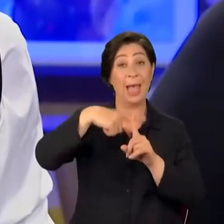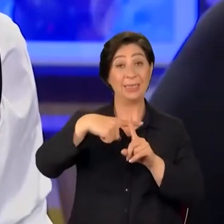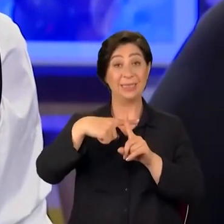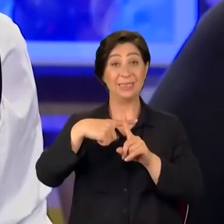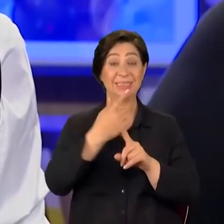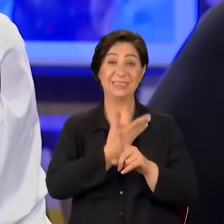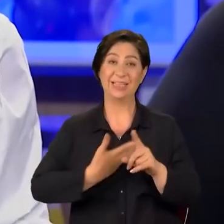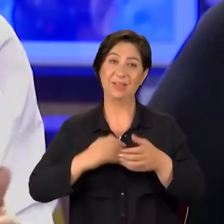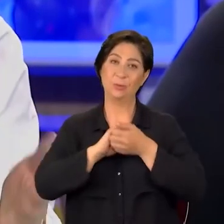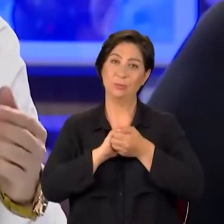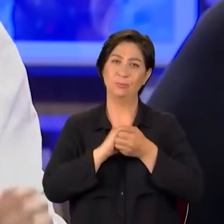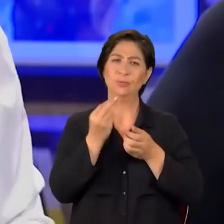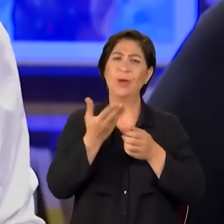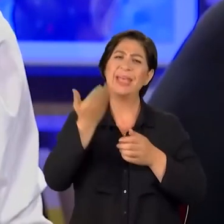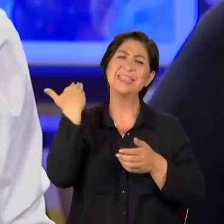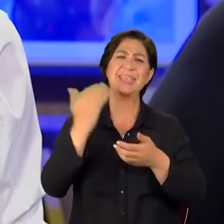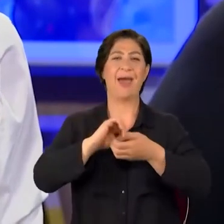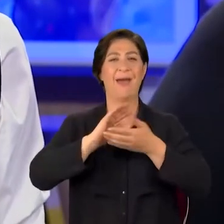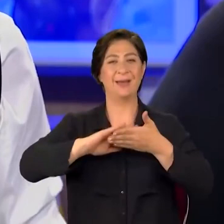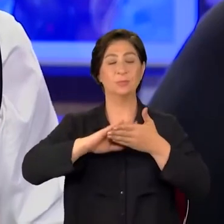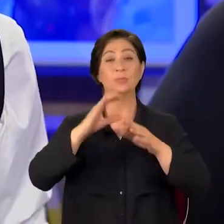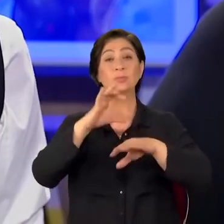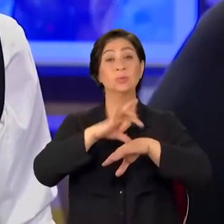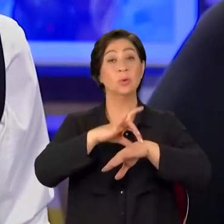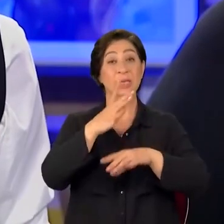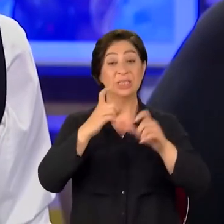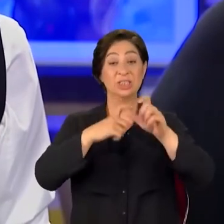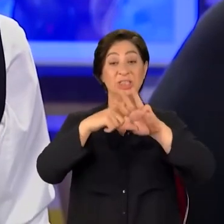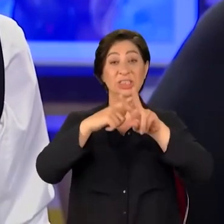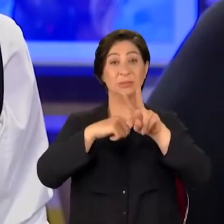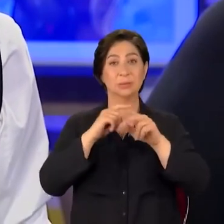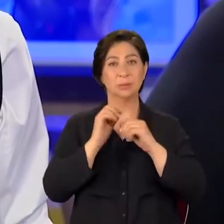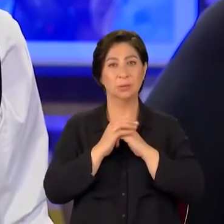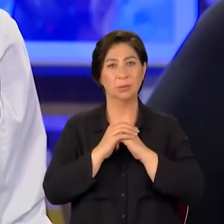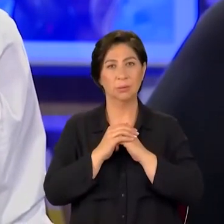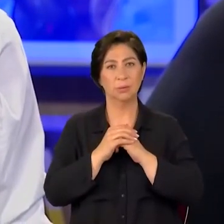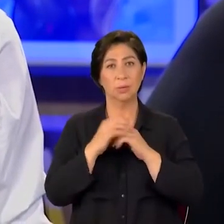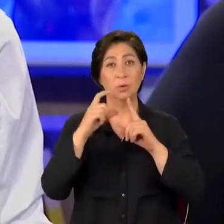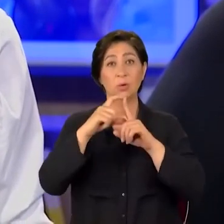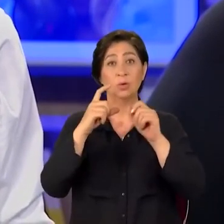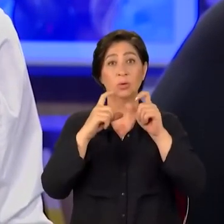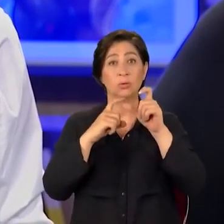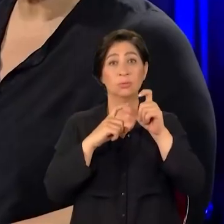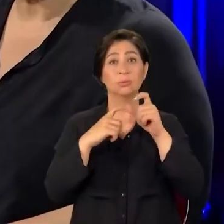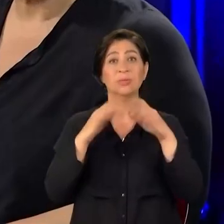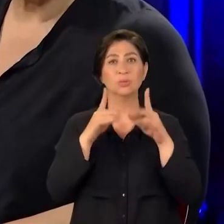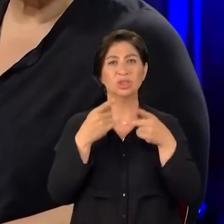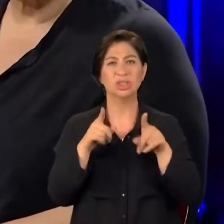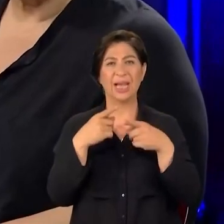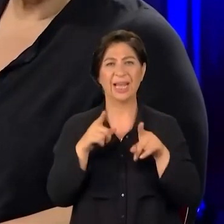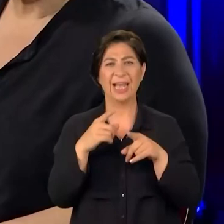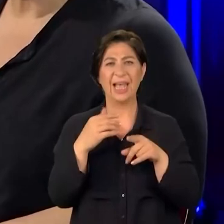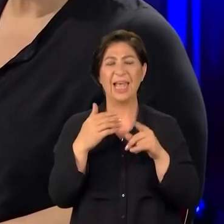Ve tabii ki sevgili dostum, çok eski arkadaşım, doçent doktor Şeyda Taluk. Doçent da... değilim ben ya. Öyle mi? Bu bir